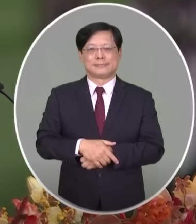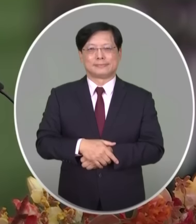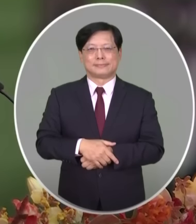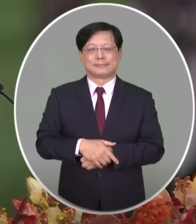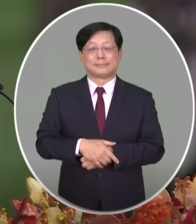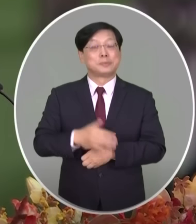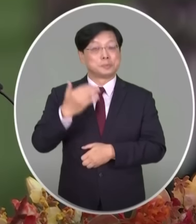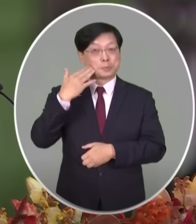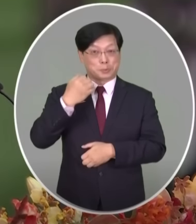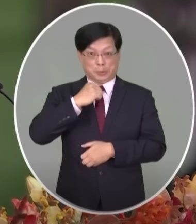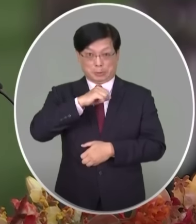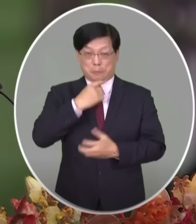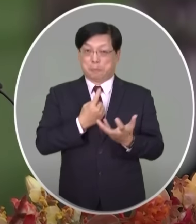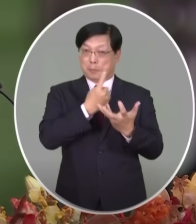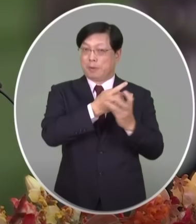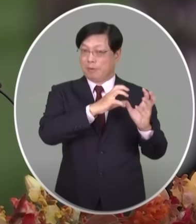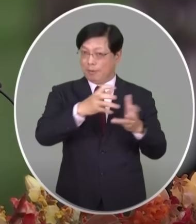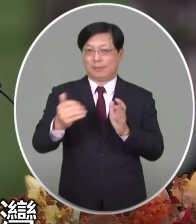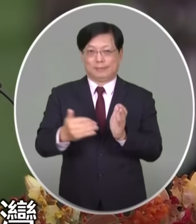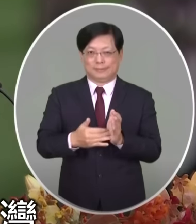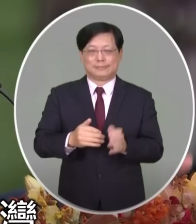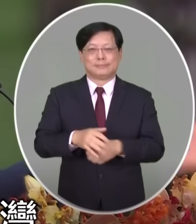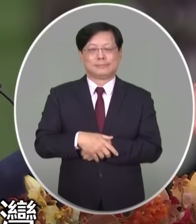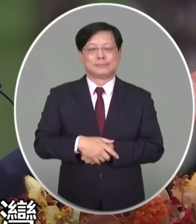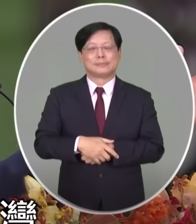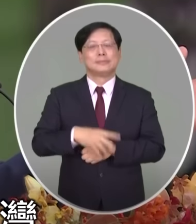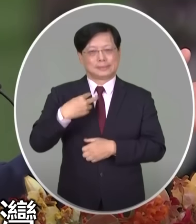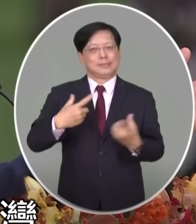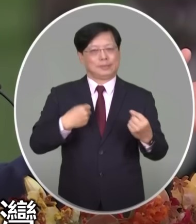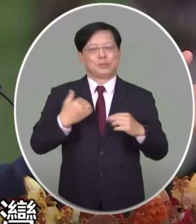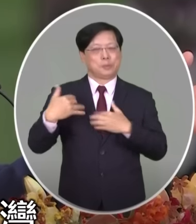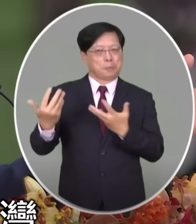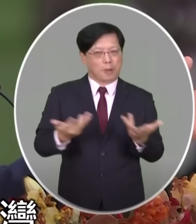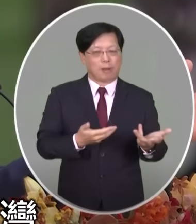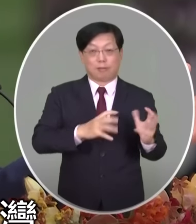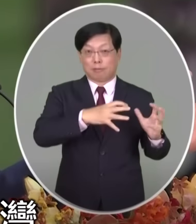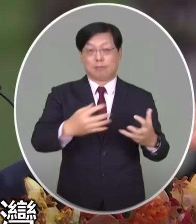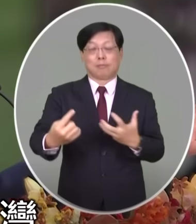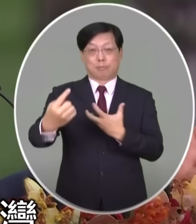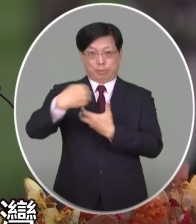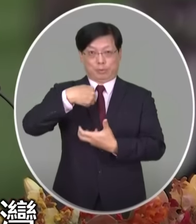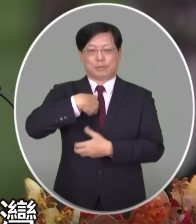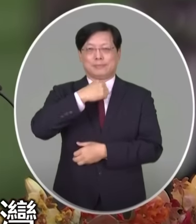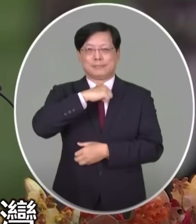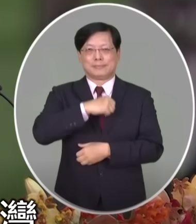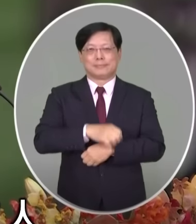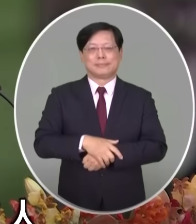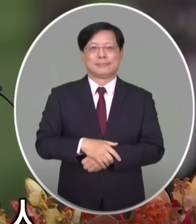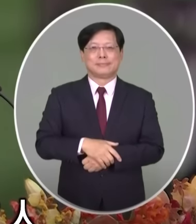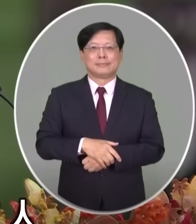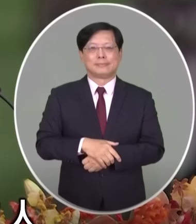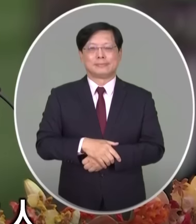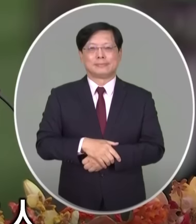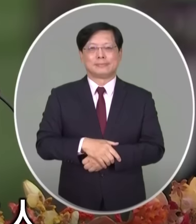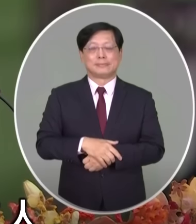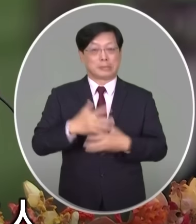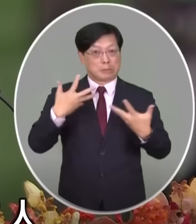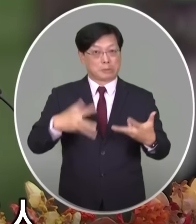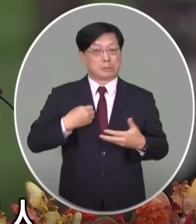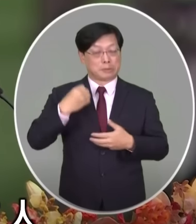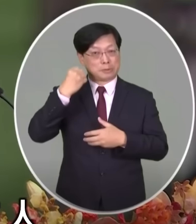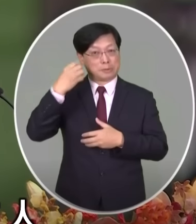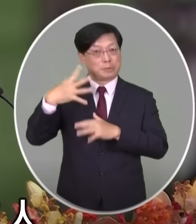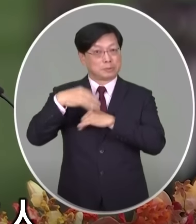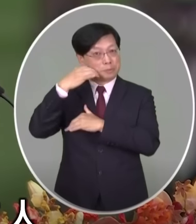当台湾走进世界，我们也欢迎世界走进台湾。许多新住民朋